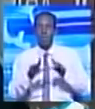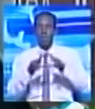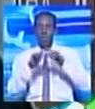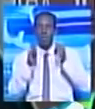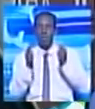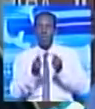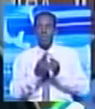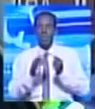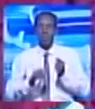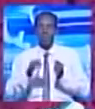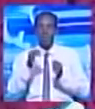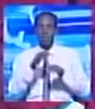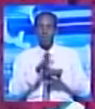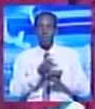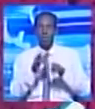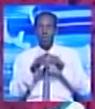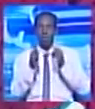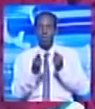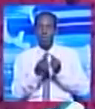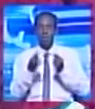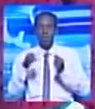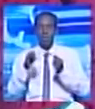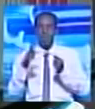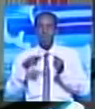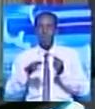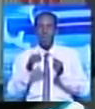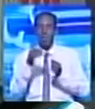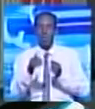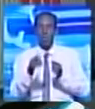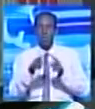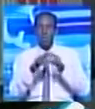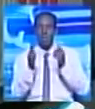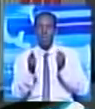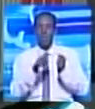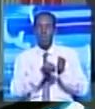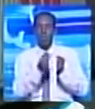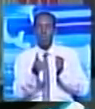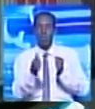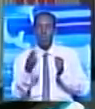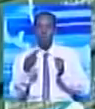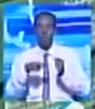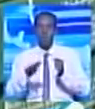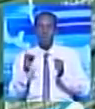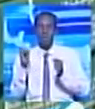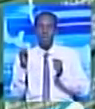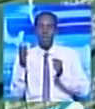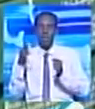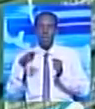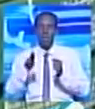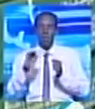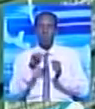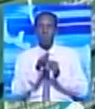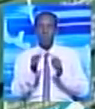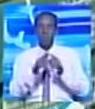du secrétariat d'État aux affaires sociales, Mme Iflah Ali Ahmad, de la part du chargé d'affaires de l'ambassade d'Arabie Saoudite à Djibouti, M.